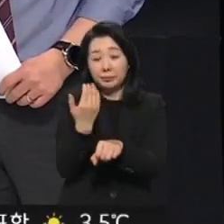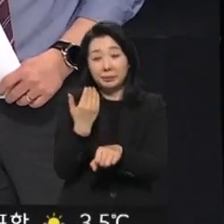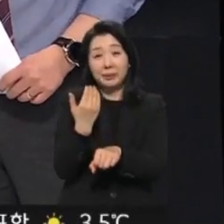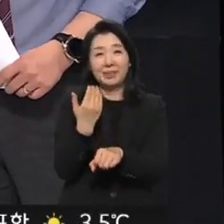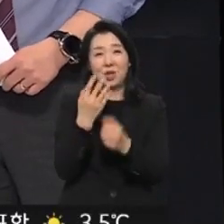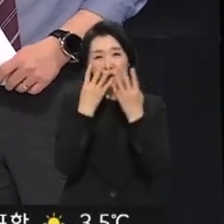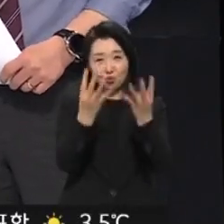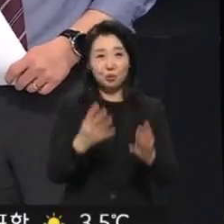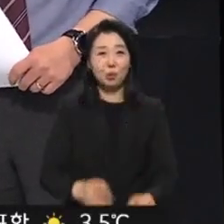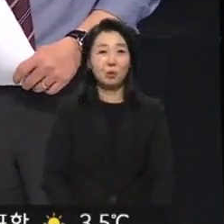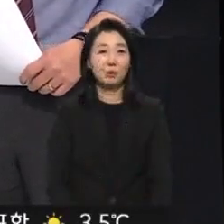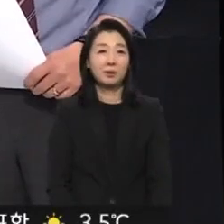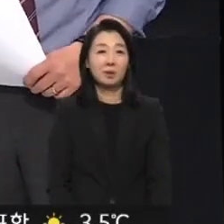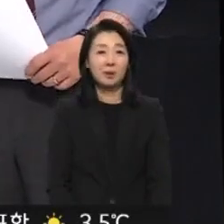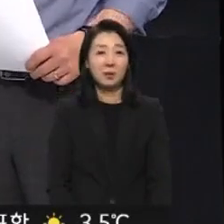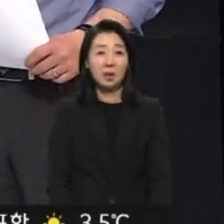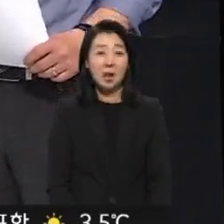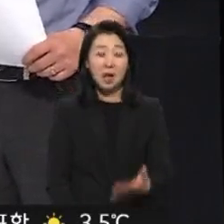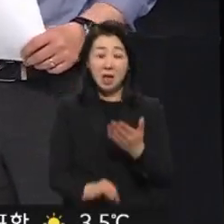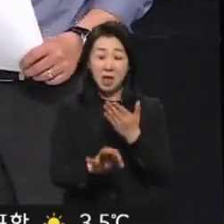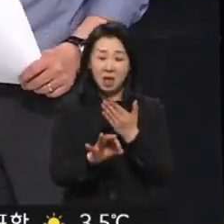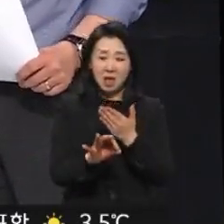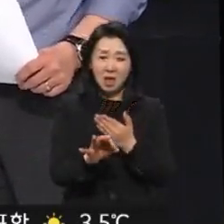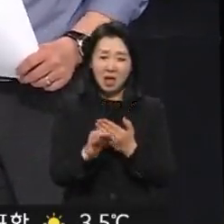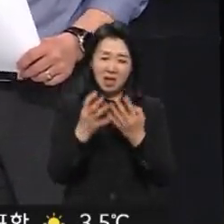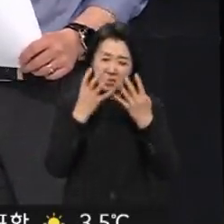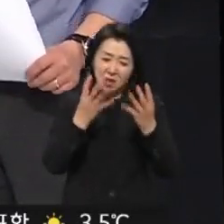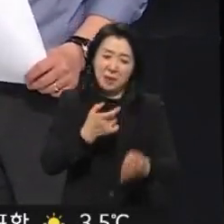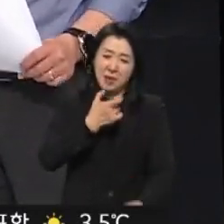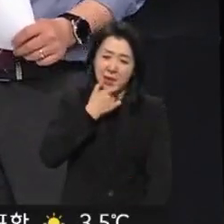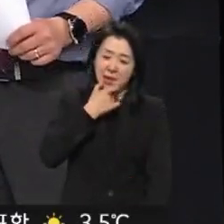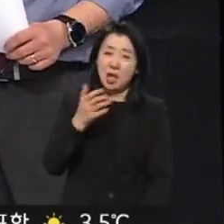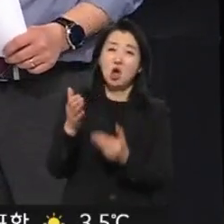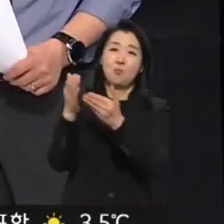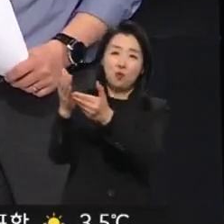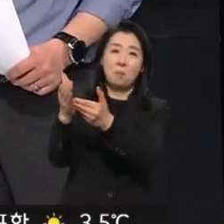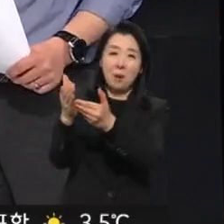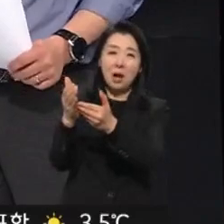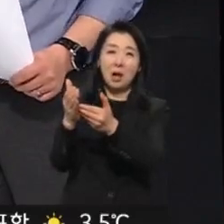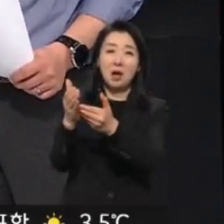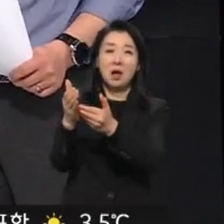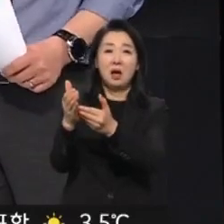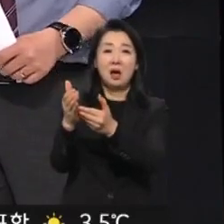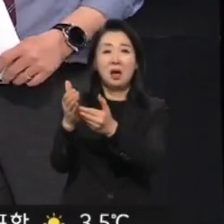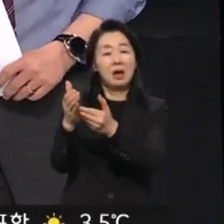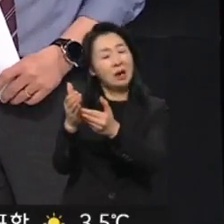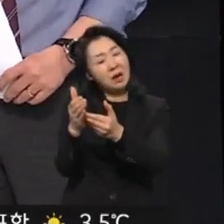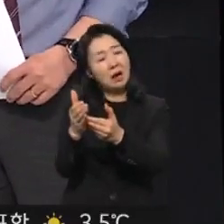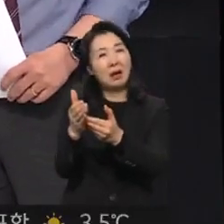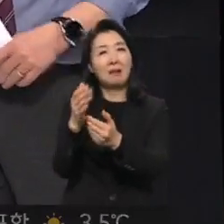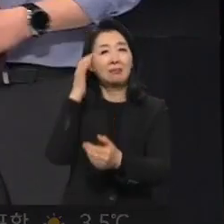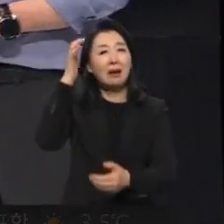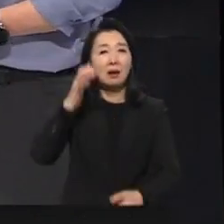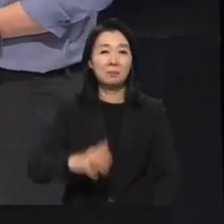했죠. 앞서 가석방 불원서까지 제출했던 김 전 지사의 첫 일성,